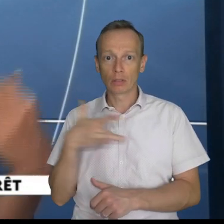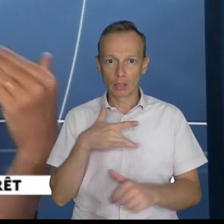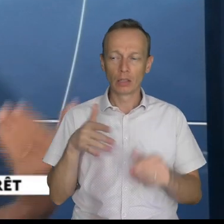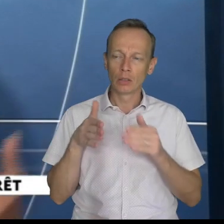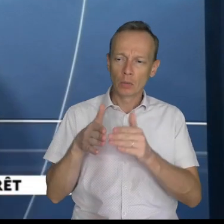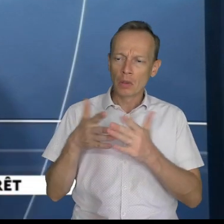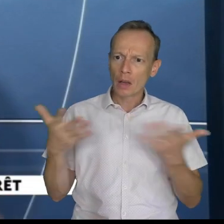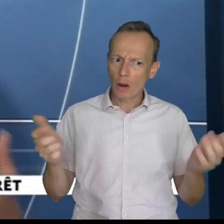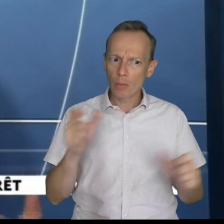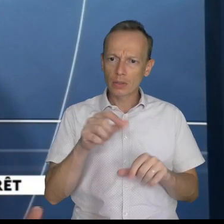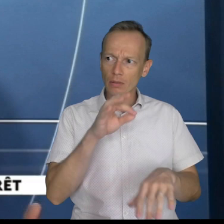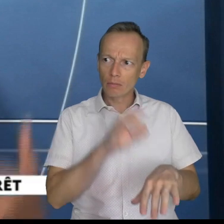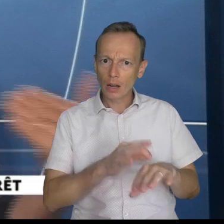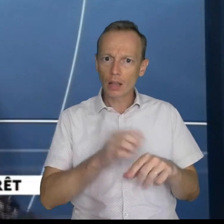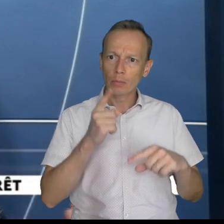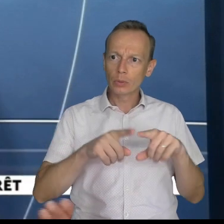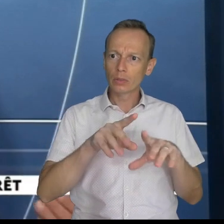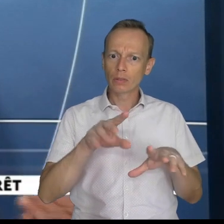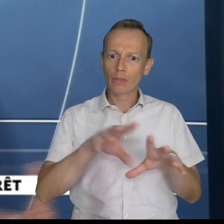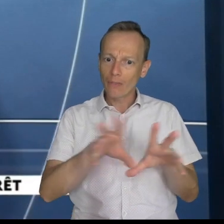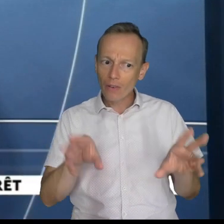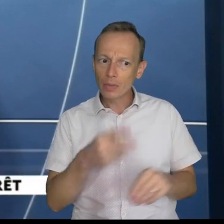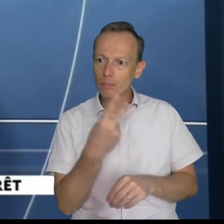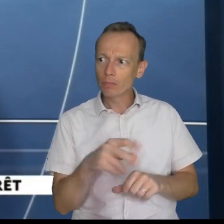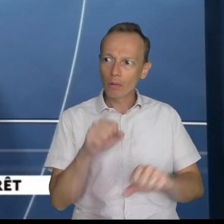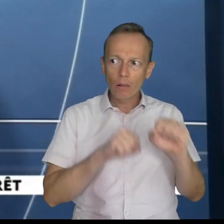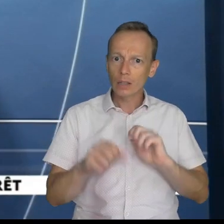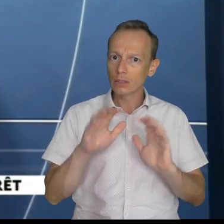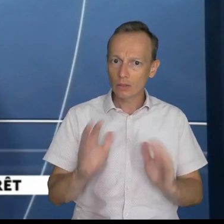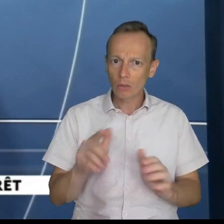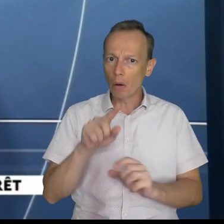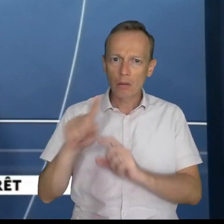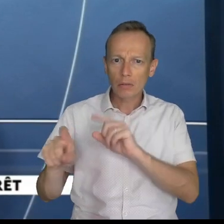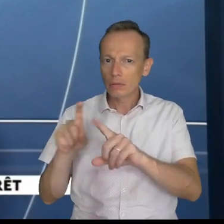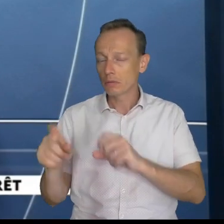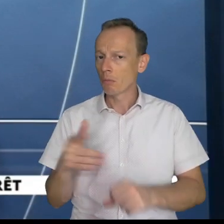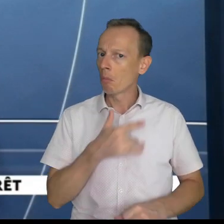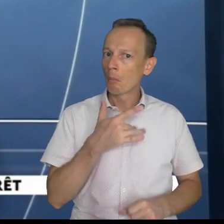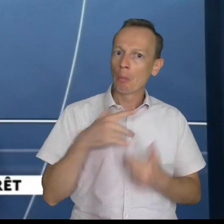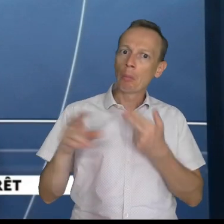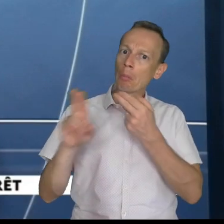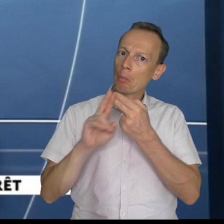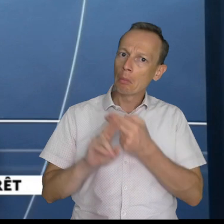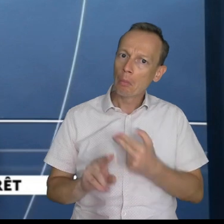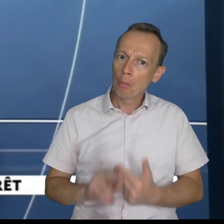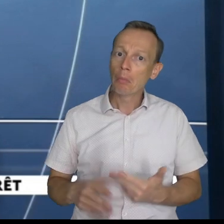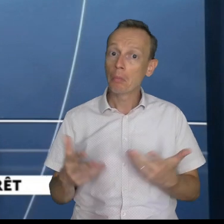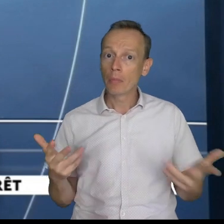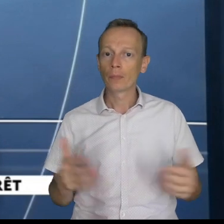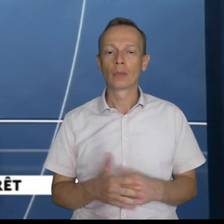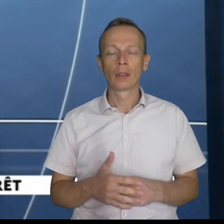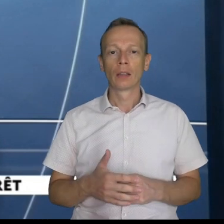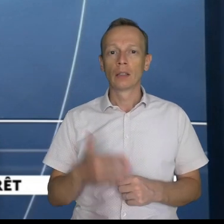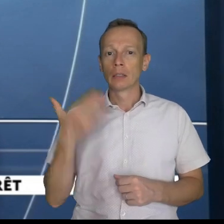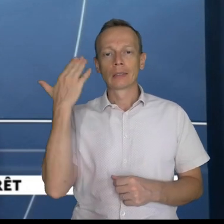pour voir comment les malades et les familles s'organisent. C'est intéressant de voir comment ça